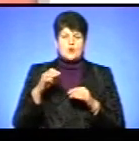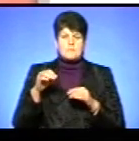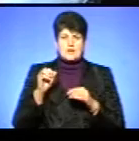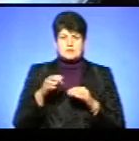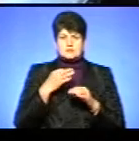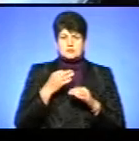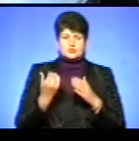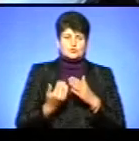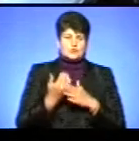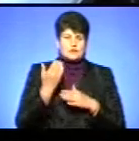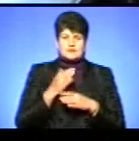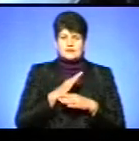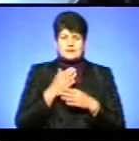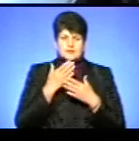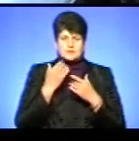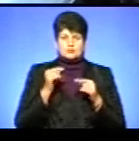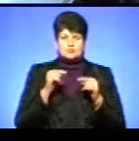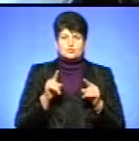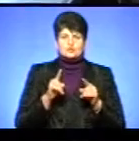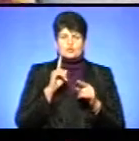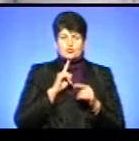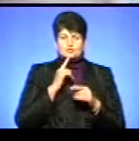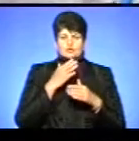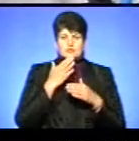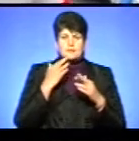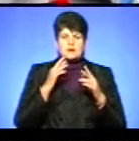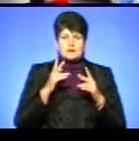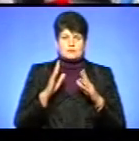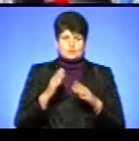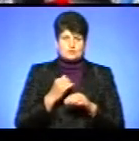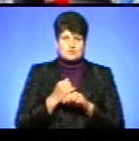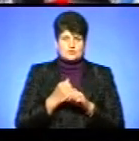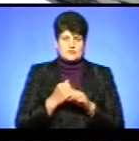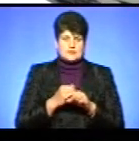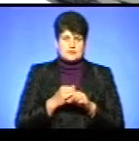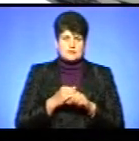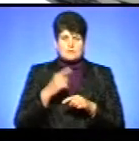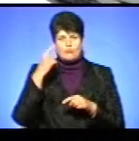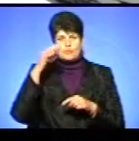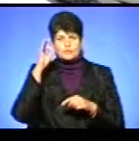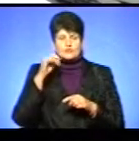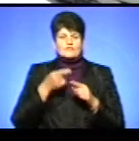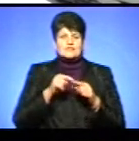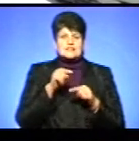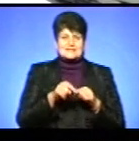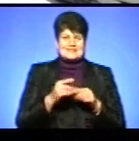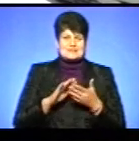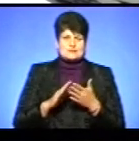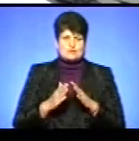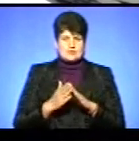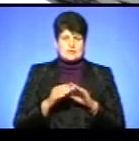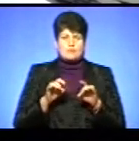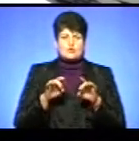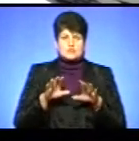що нововведення не в дії через те, що поки немає алгоритму роботи патрульних у таких ситуаціях. Постанова ця, яка буде